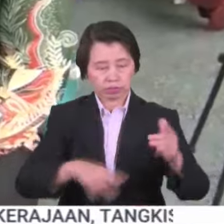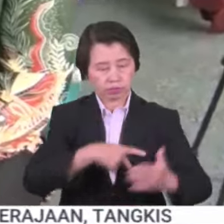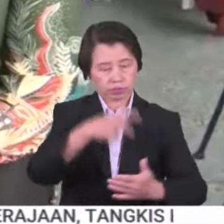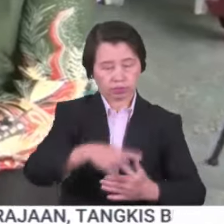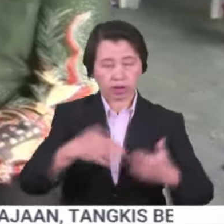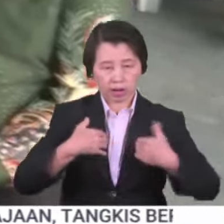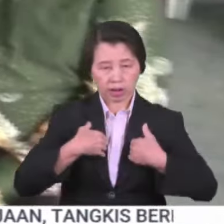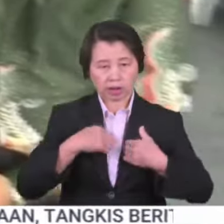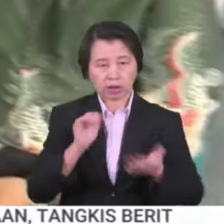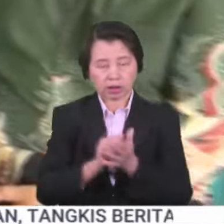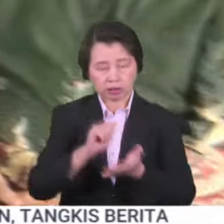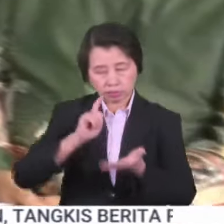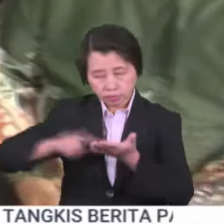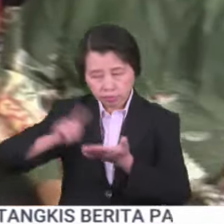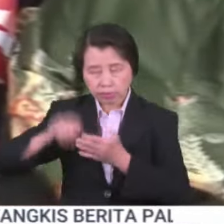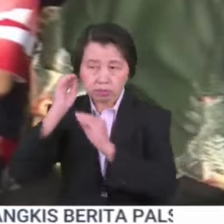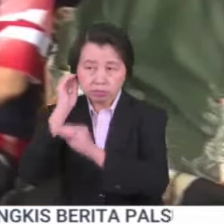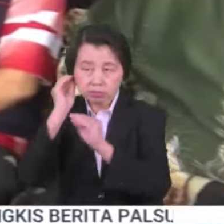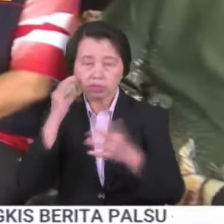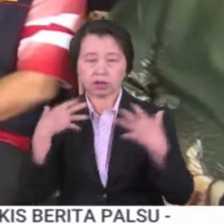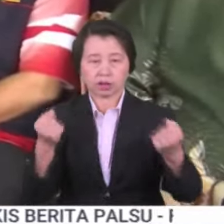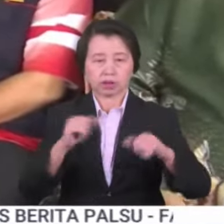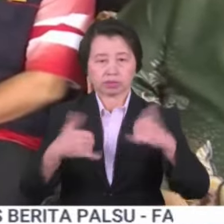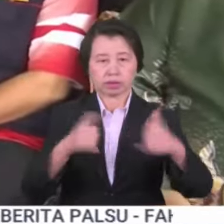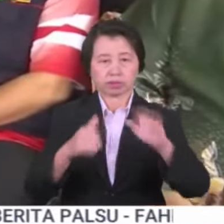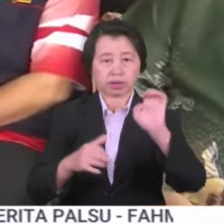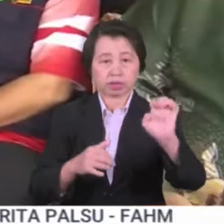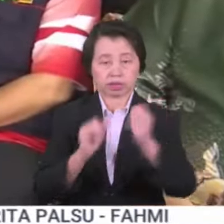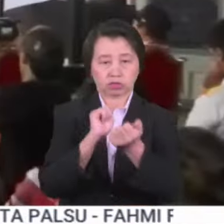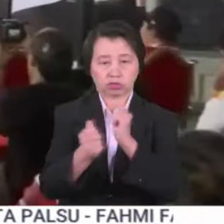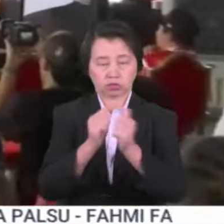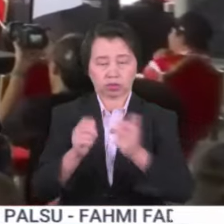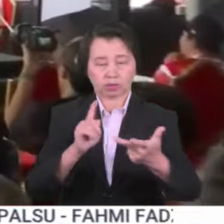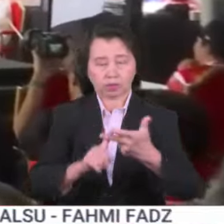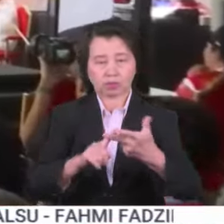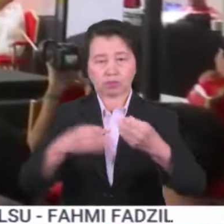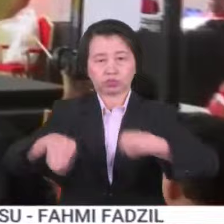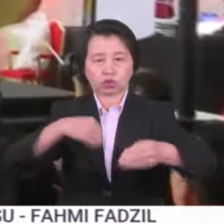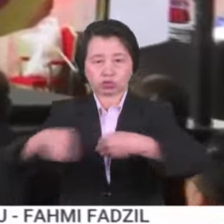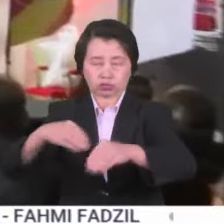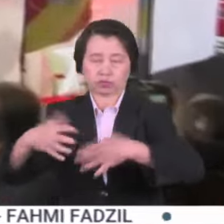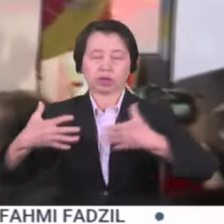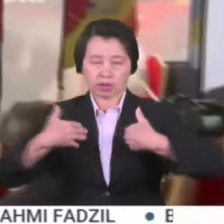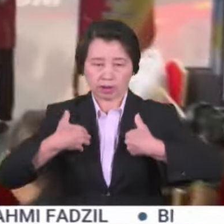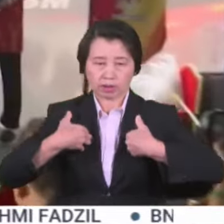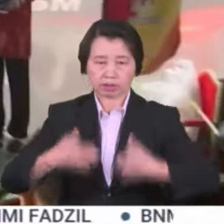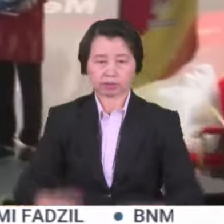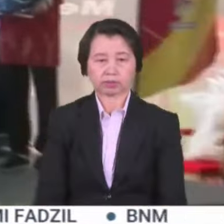diadakan seperti pemeriksaan kesihatan, permainan e-sukan dan jual-jualan.